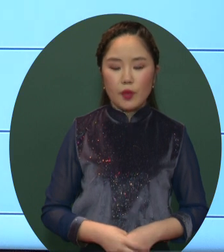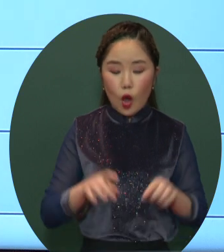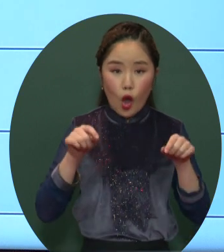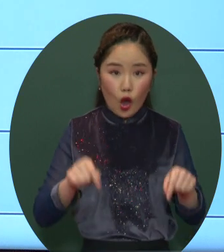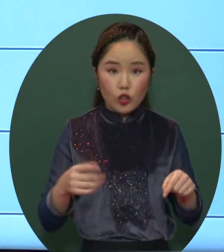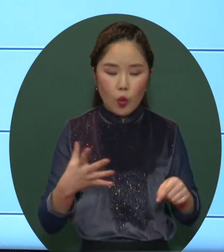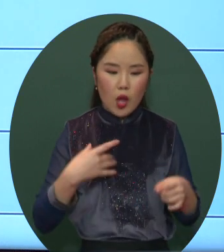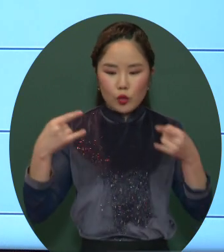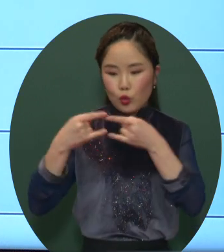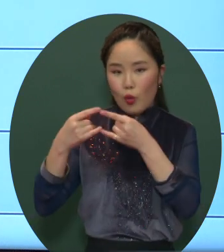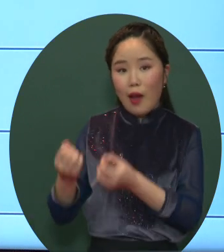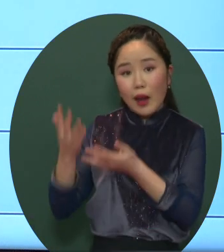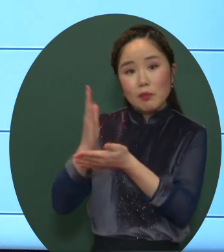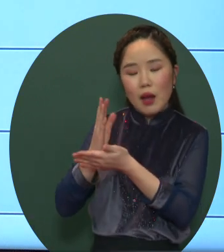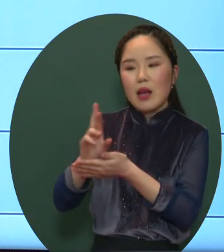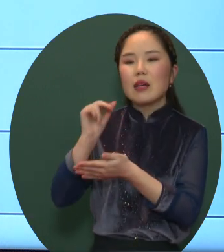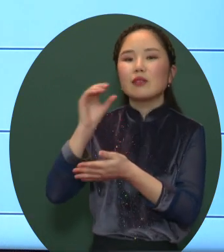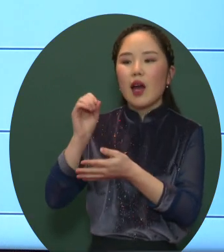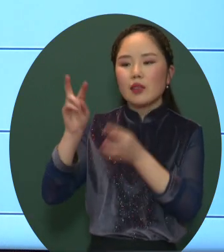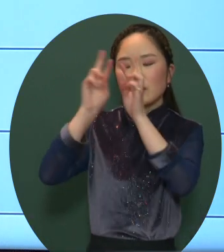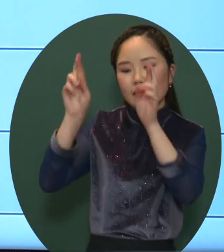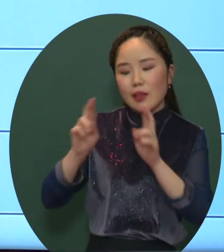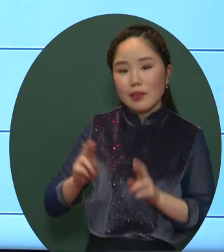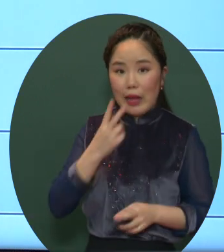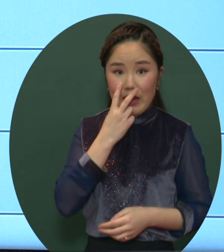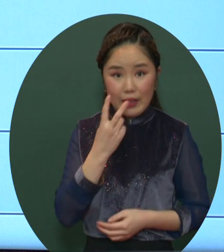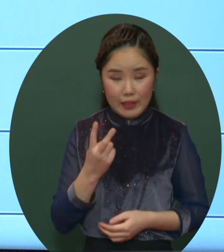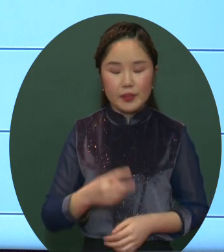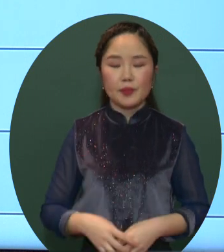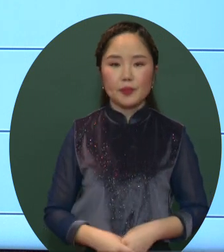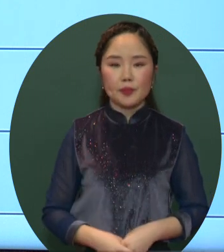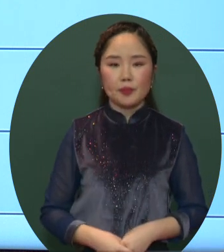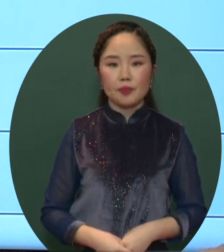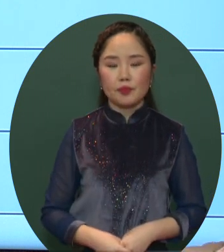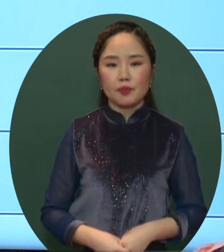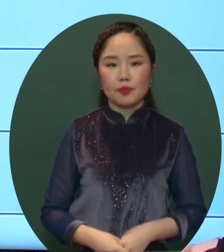Одоо дэлгэцэнд яаж хэрхэн ангилсныг харцгаая.